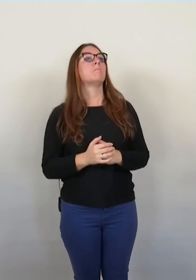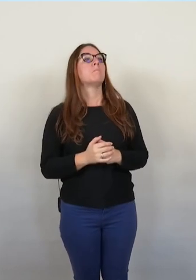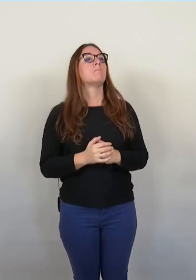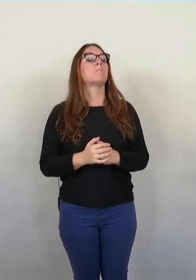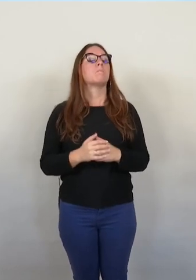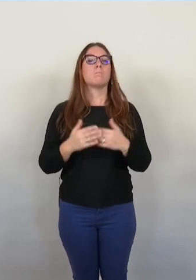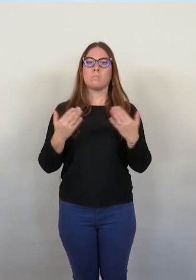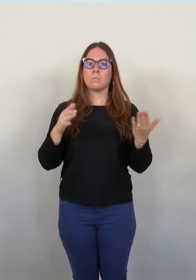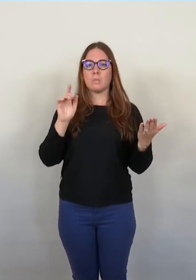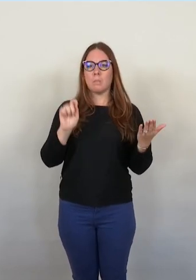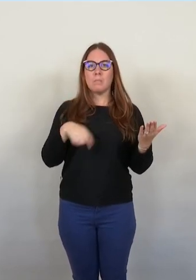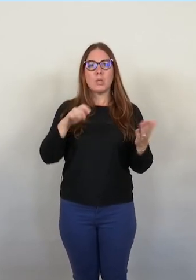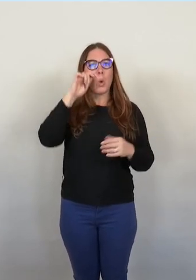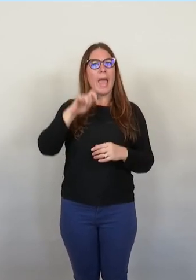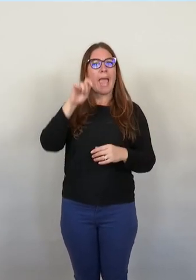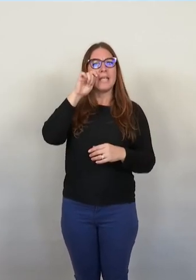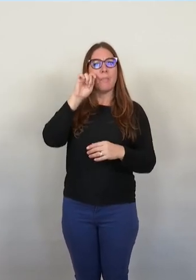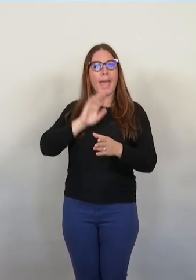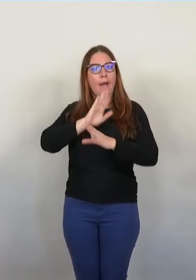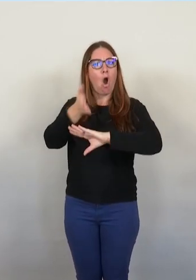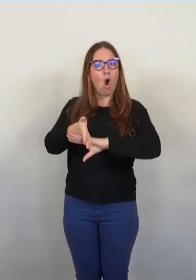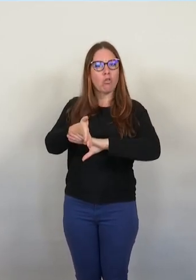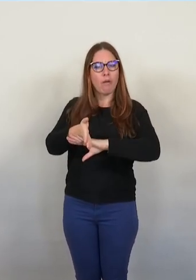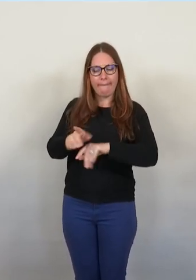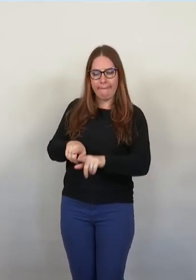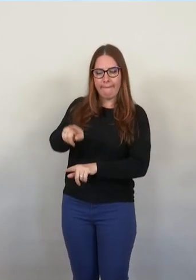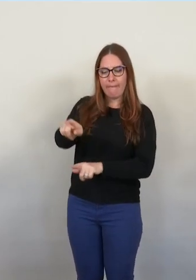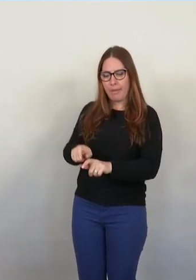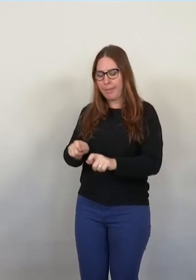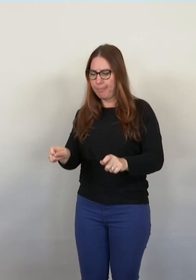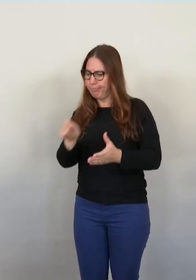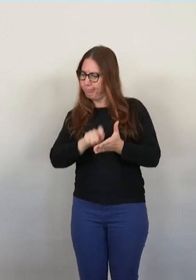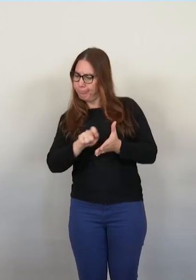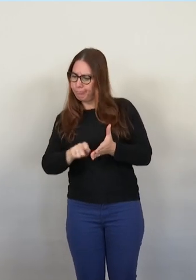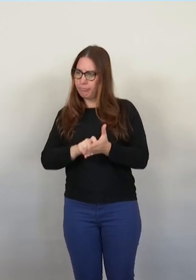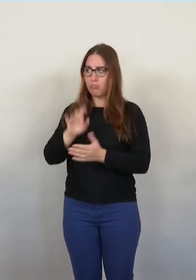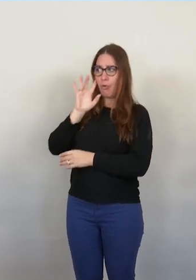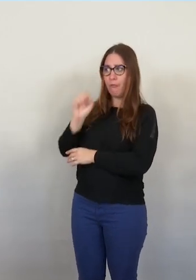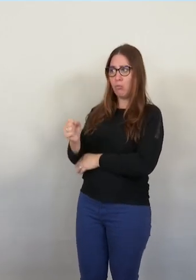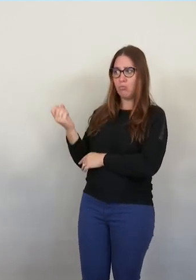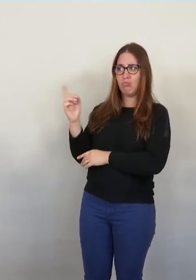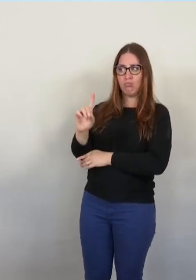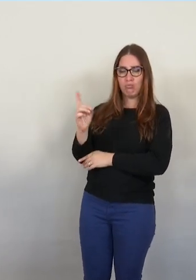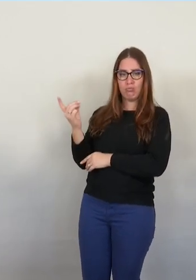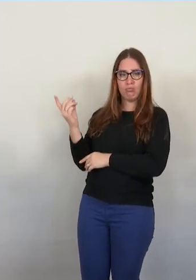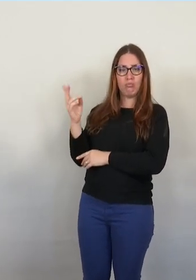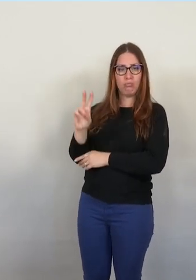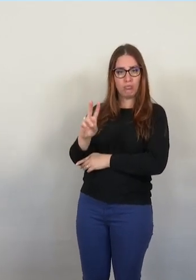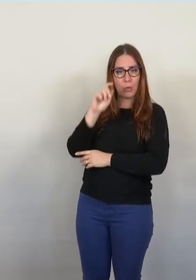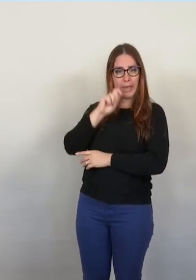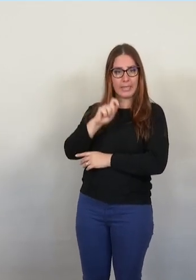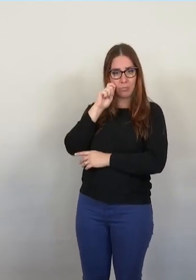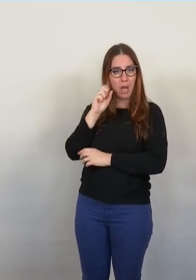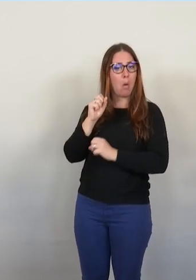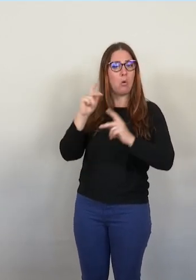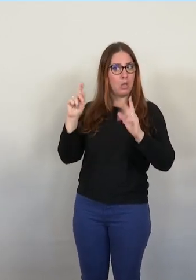certes quelques experts venir relever effectivement l'état de la situation de cette mosaïque depuis rien